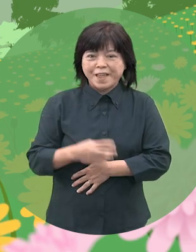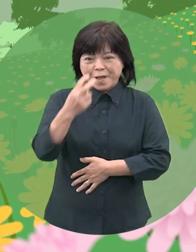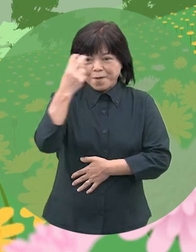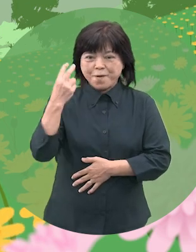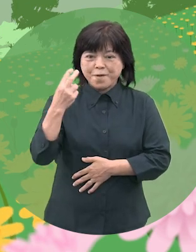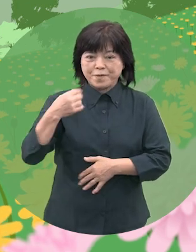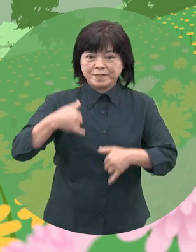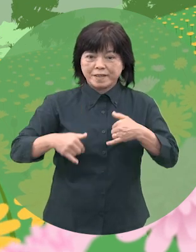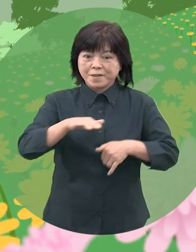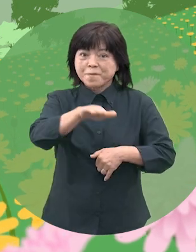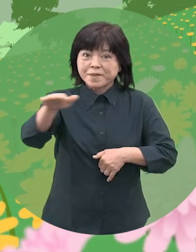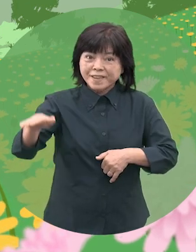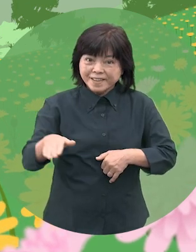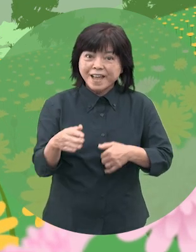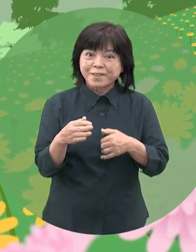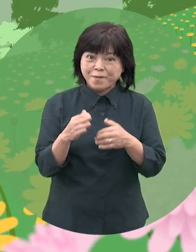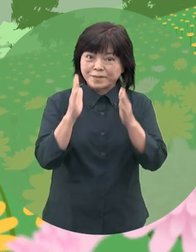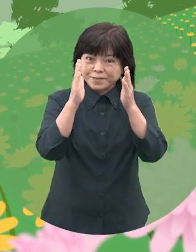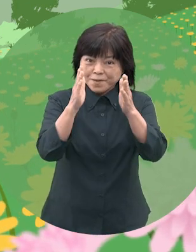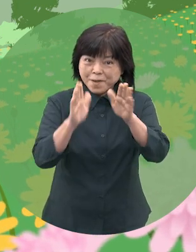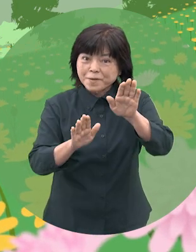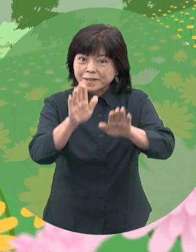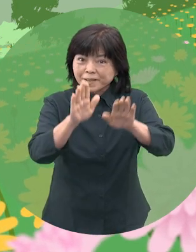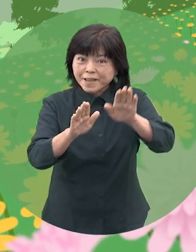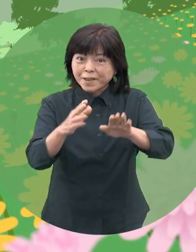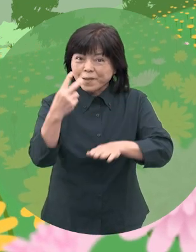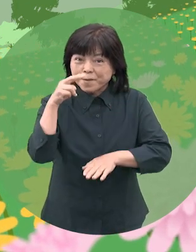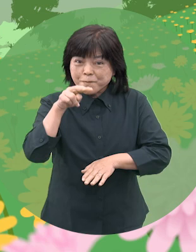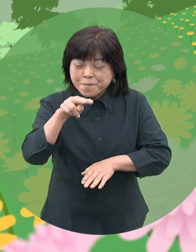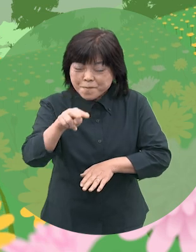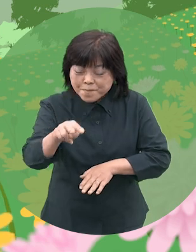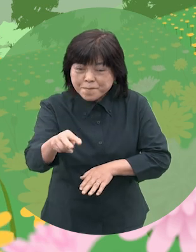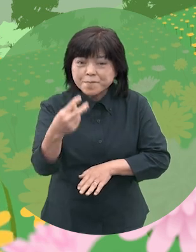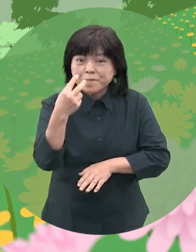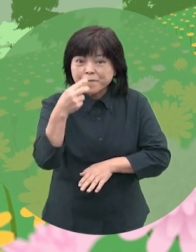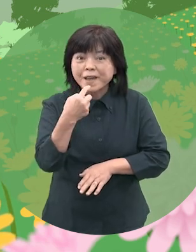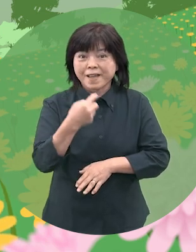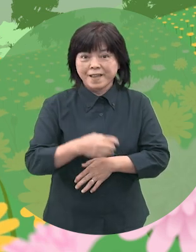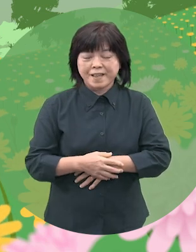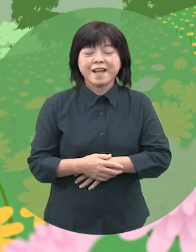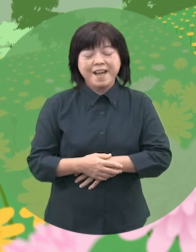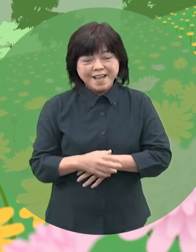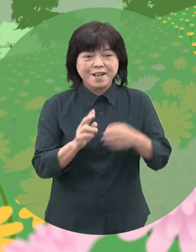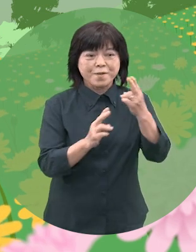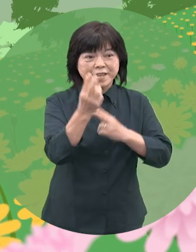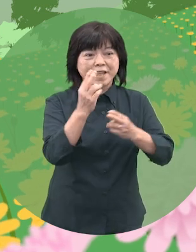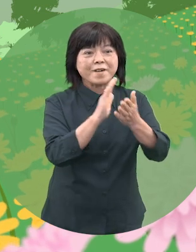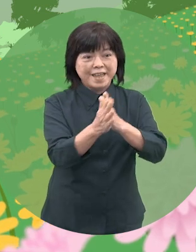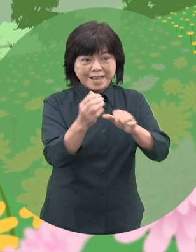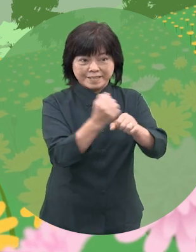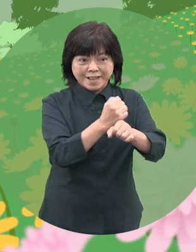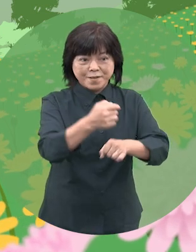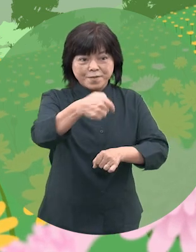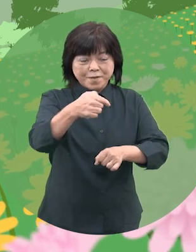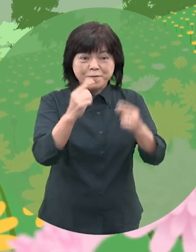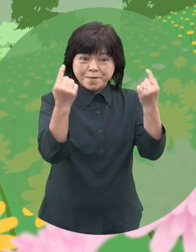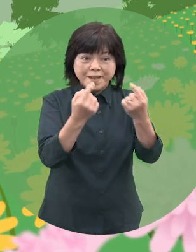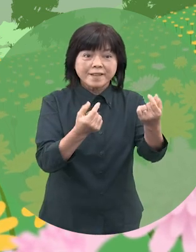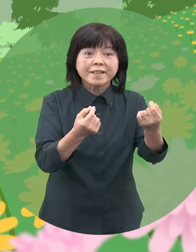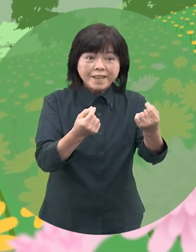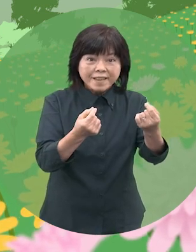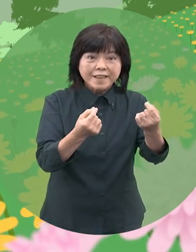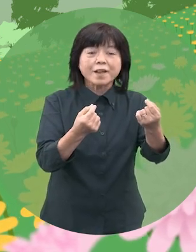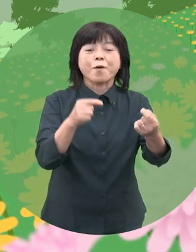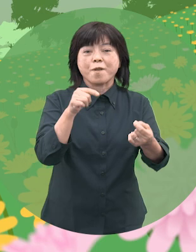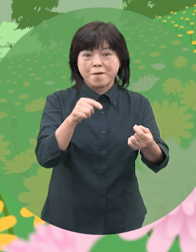生のみんなのキラッキラな姿に夢中になっちゃって。 ああ、沖縄県産業教育フェアだね。